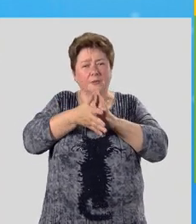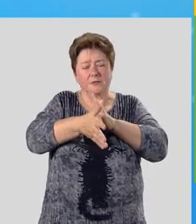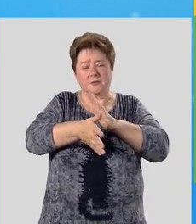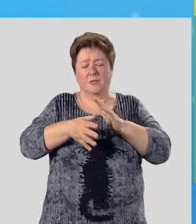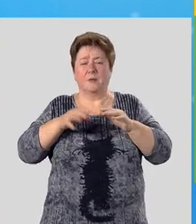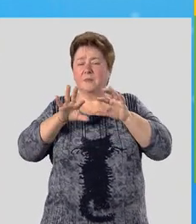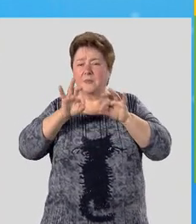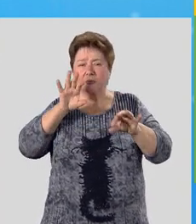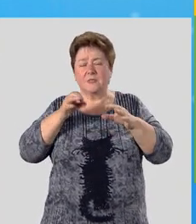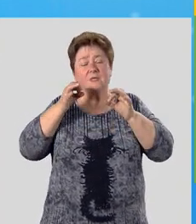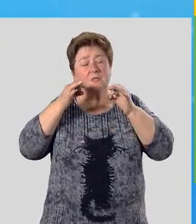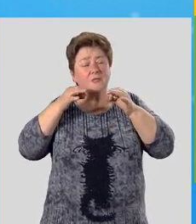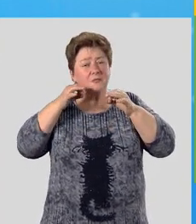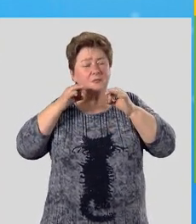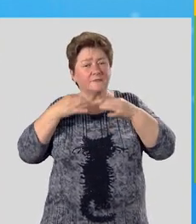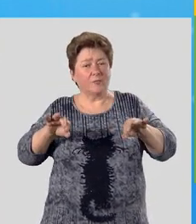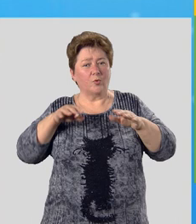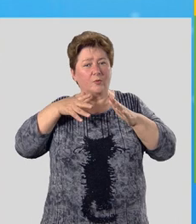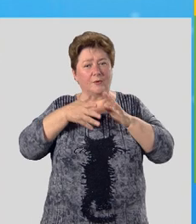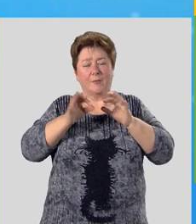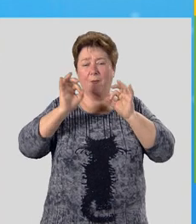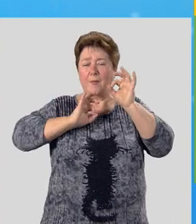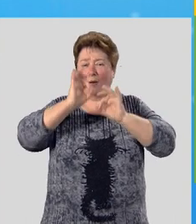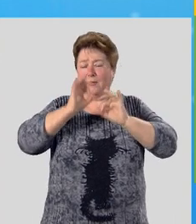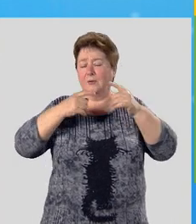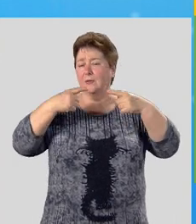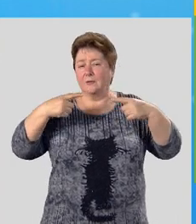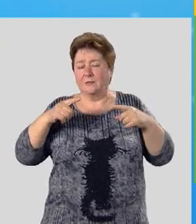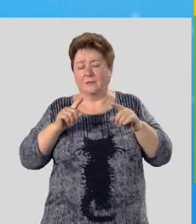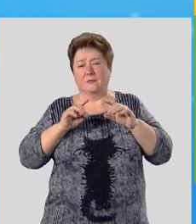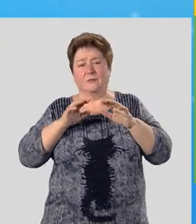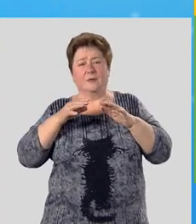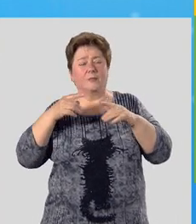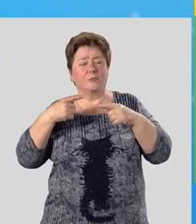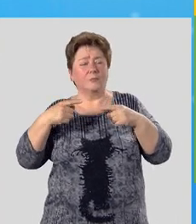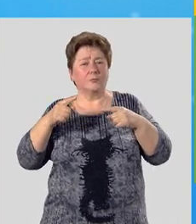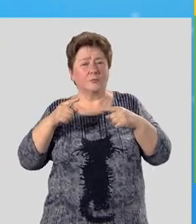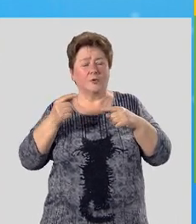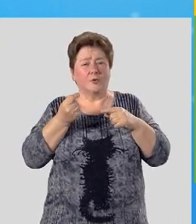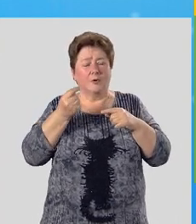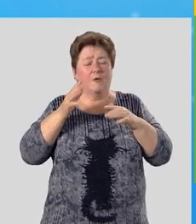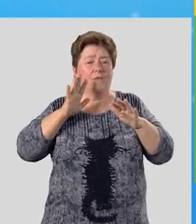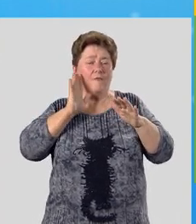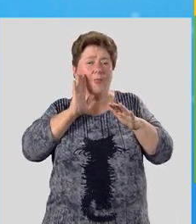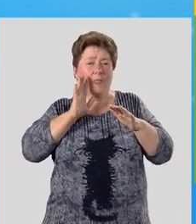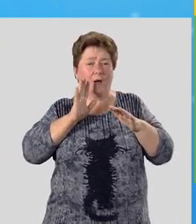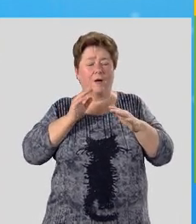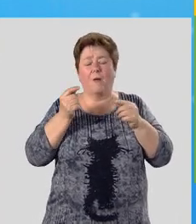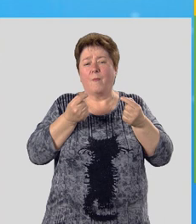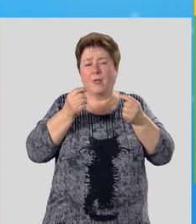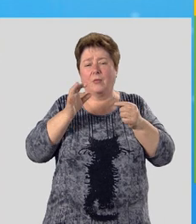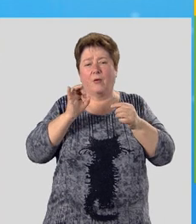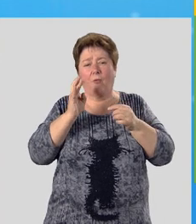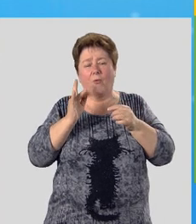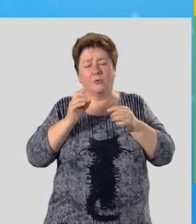проницаемость. Через нее свободно проходят молекулы лишь некоторых веществ. Например, вода, мелкие